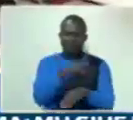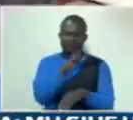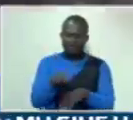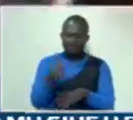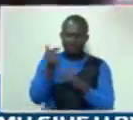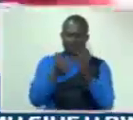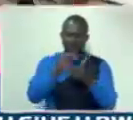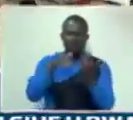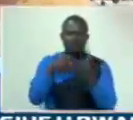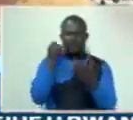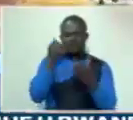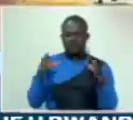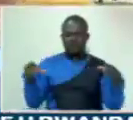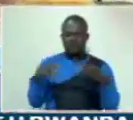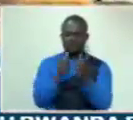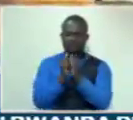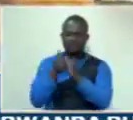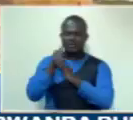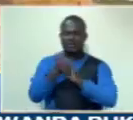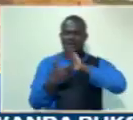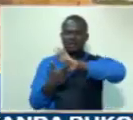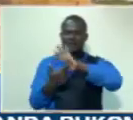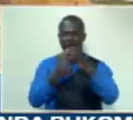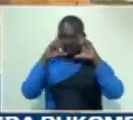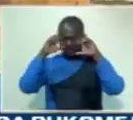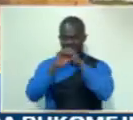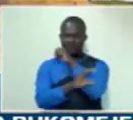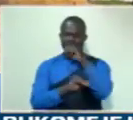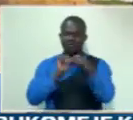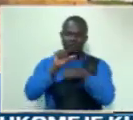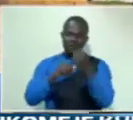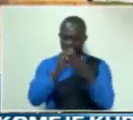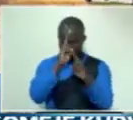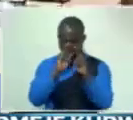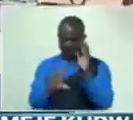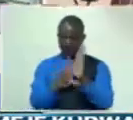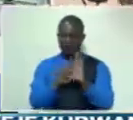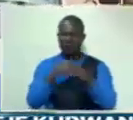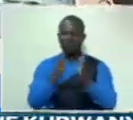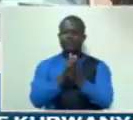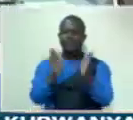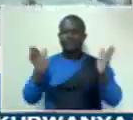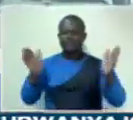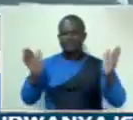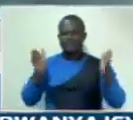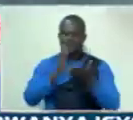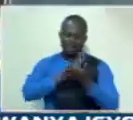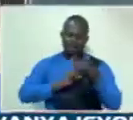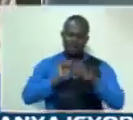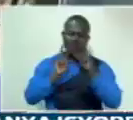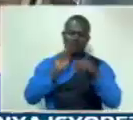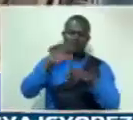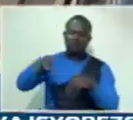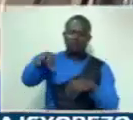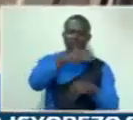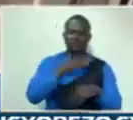ibi byose iyo bishyizwe hamwe nibyo bigaragaza isura y'igihugu mu bijyanye no kubahiriza amategeko muri rusange bamwe baturage